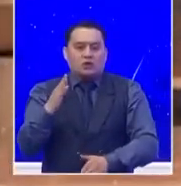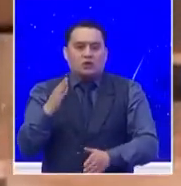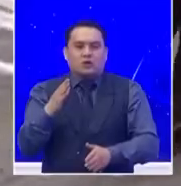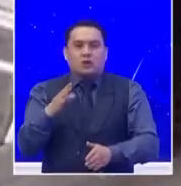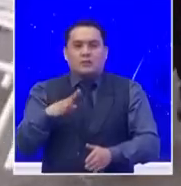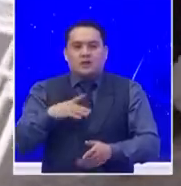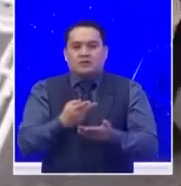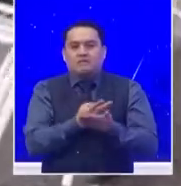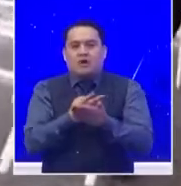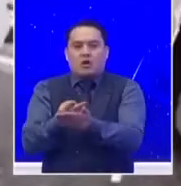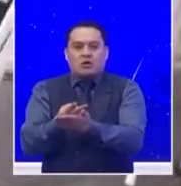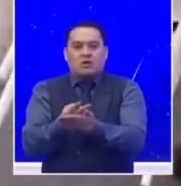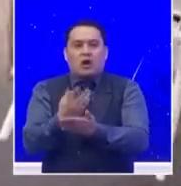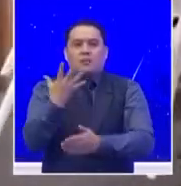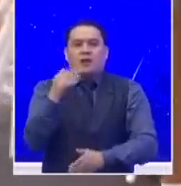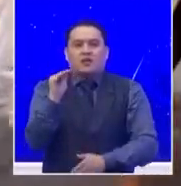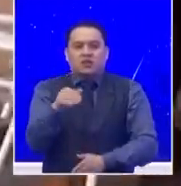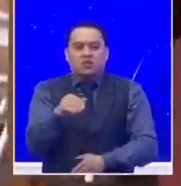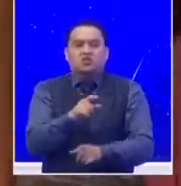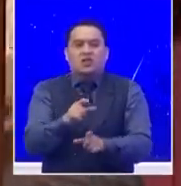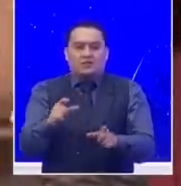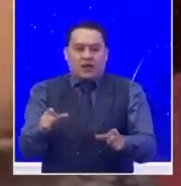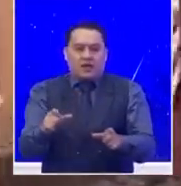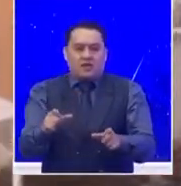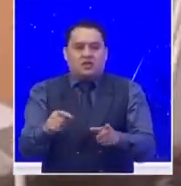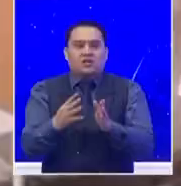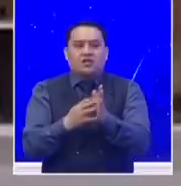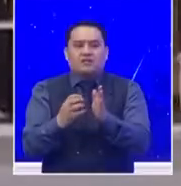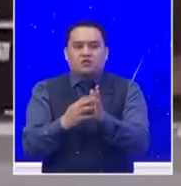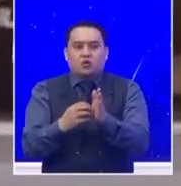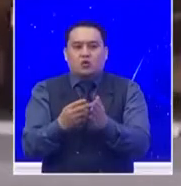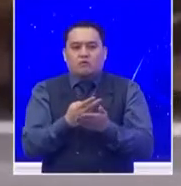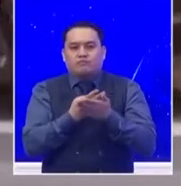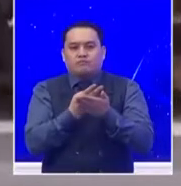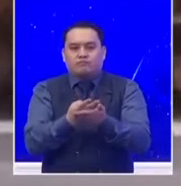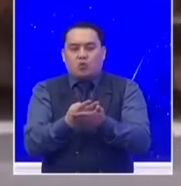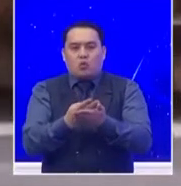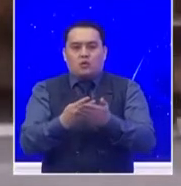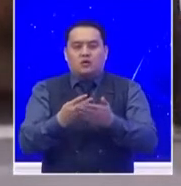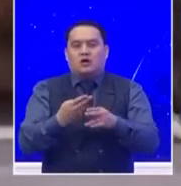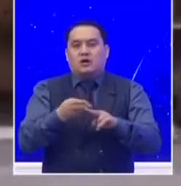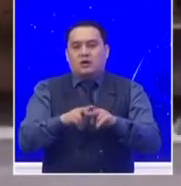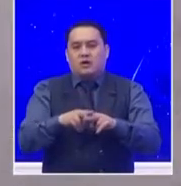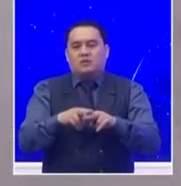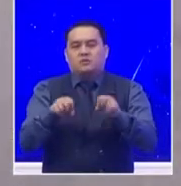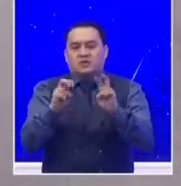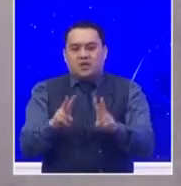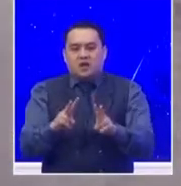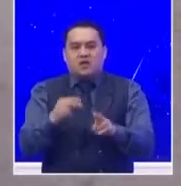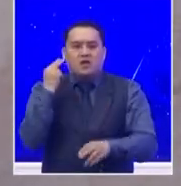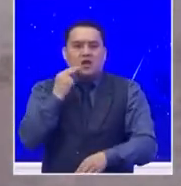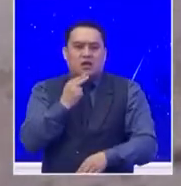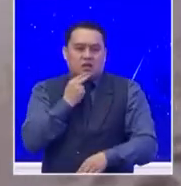недуга были госпитализированы свыше 5000 пациентов. Почти 900 из них помещены в реанимационные палаты. Тем временем в Китае